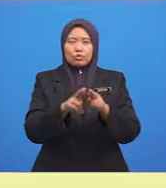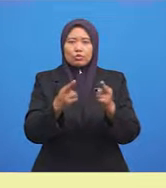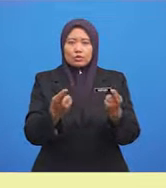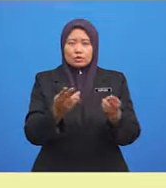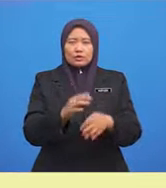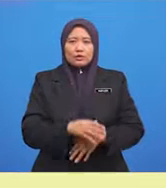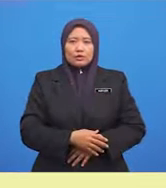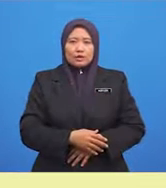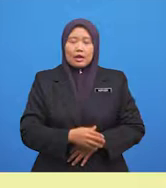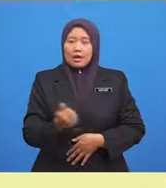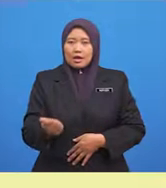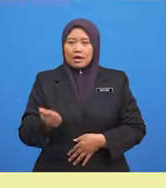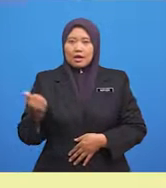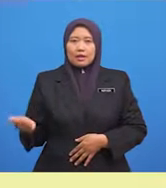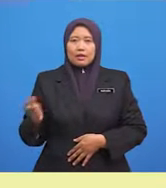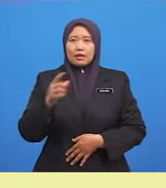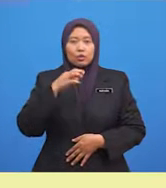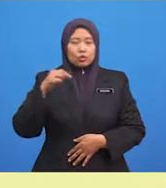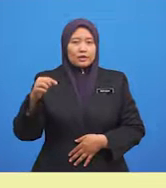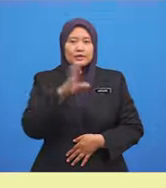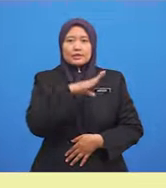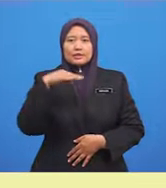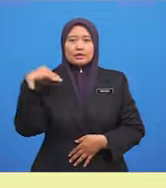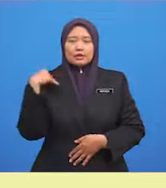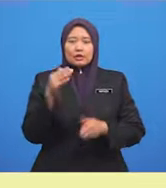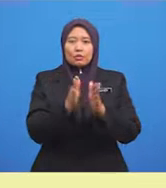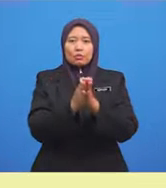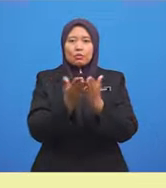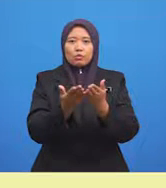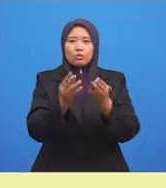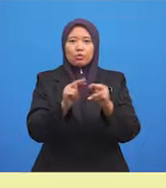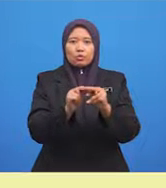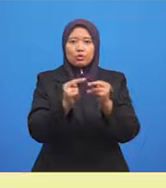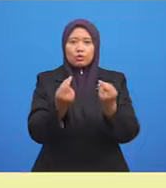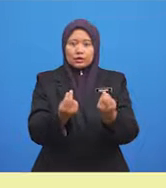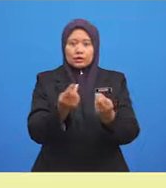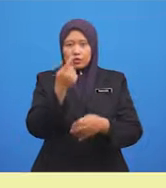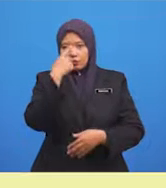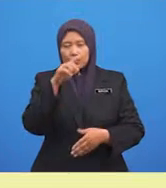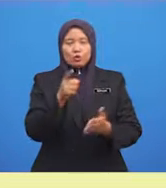yang secukupnya dan buku catatan untuk menulis nota.